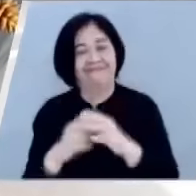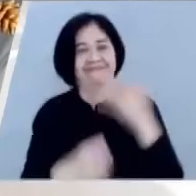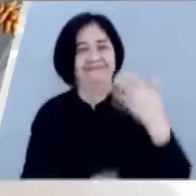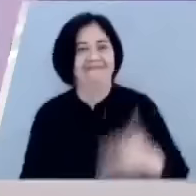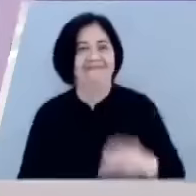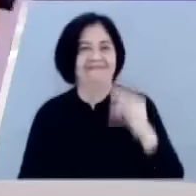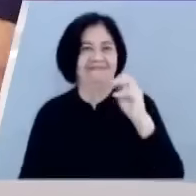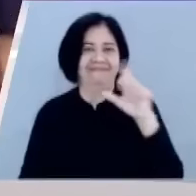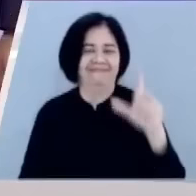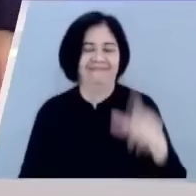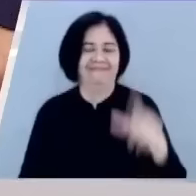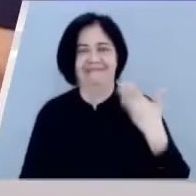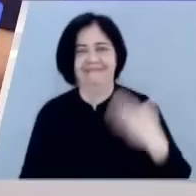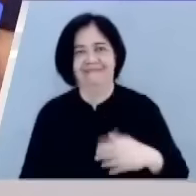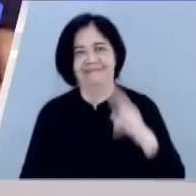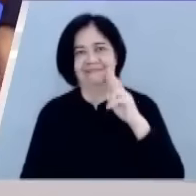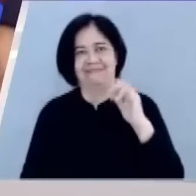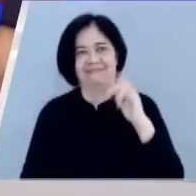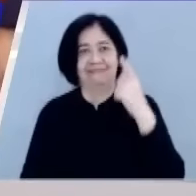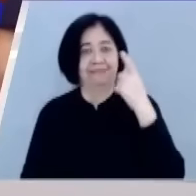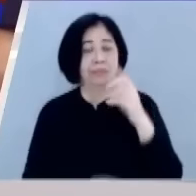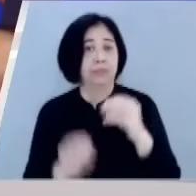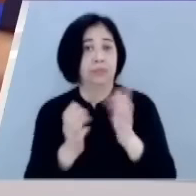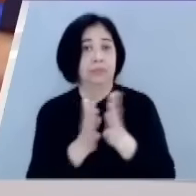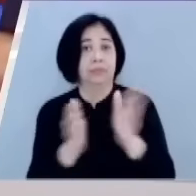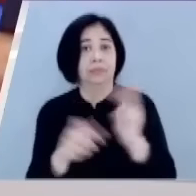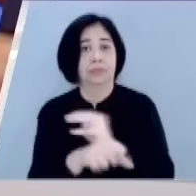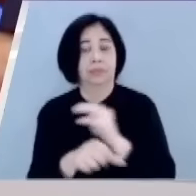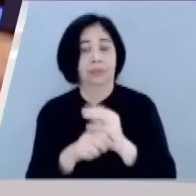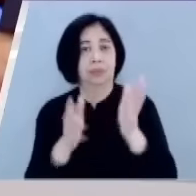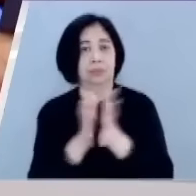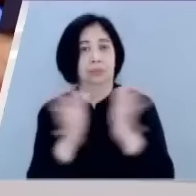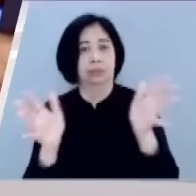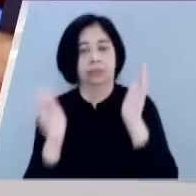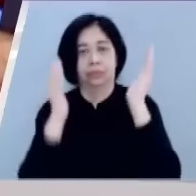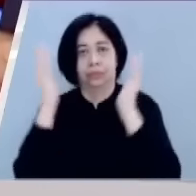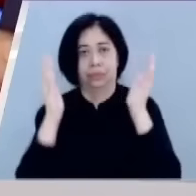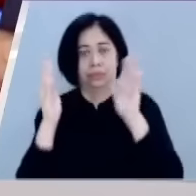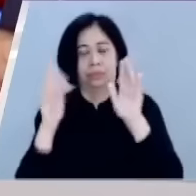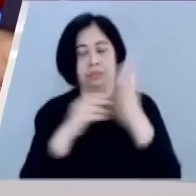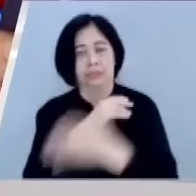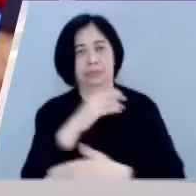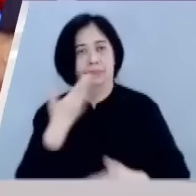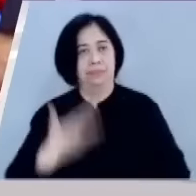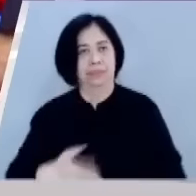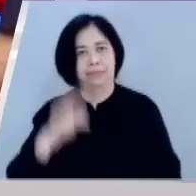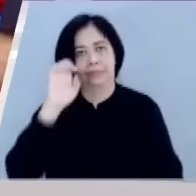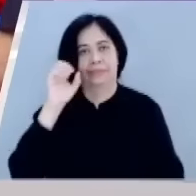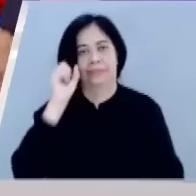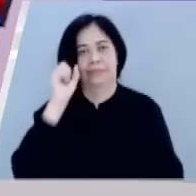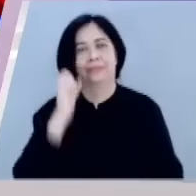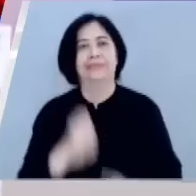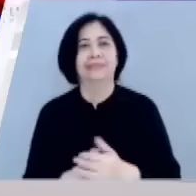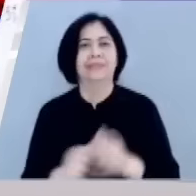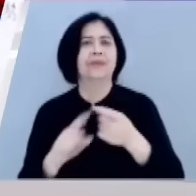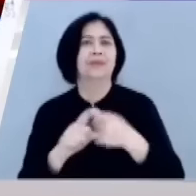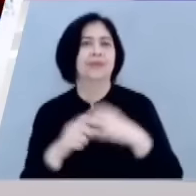Tianco. Ako naman po si Vicky Morales para sa mas malaking misyon. Para sa mas malawak na paglilingkod sa bayan. Ako po si Emil Sumangil. Mula